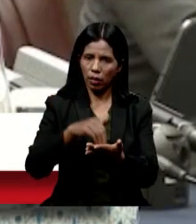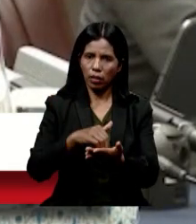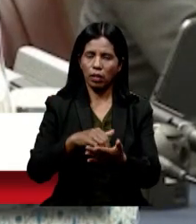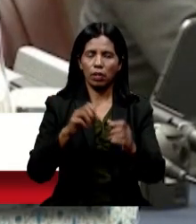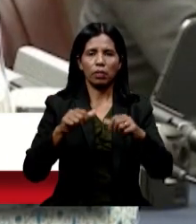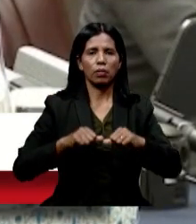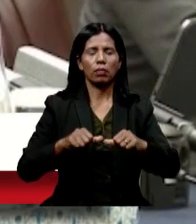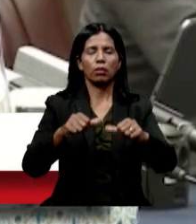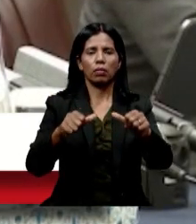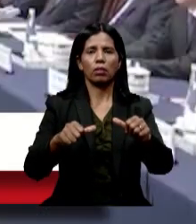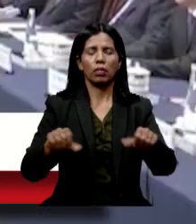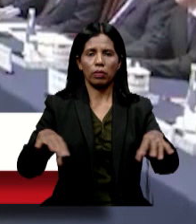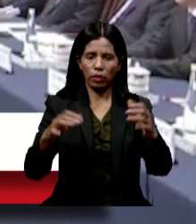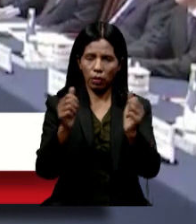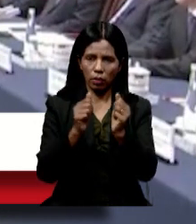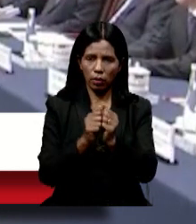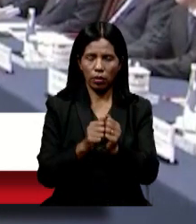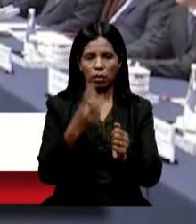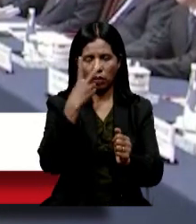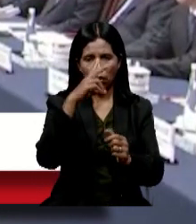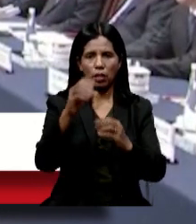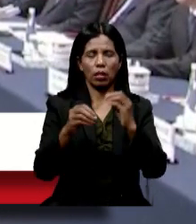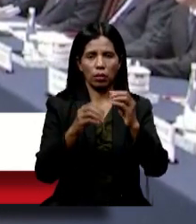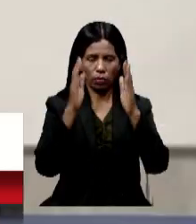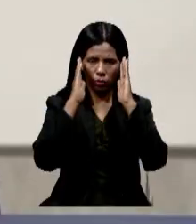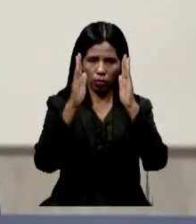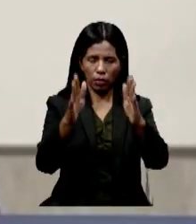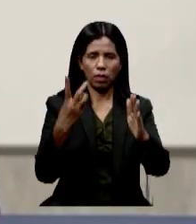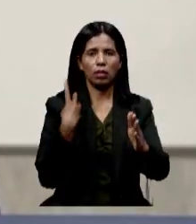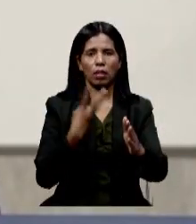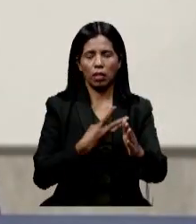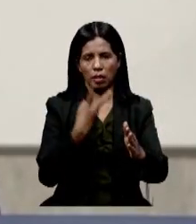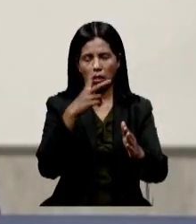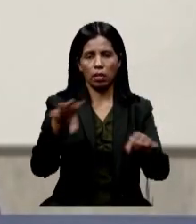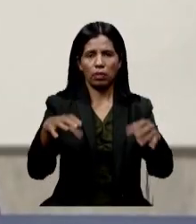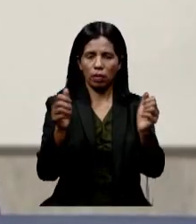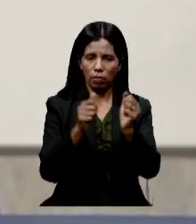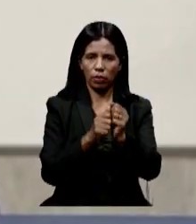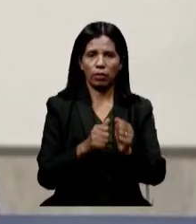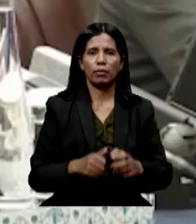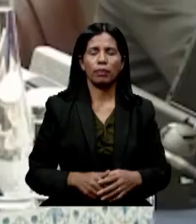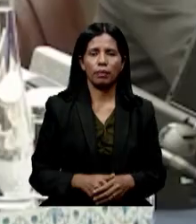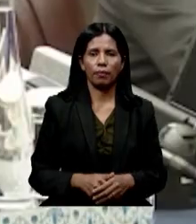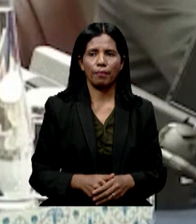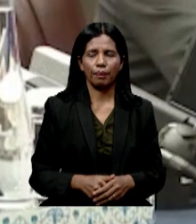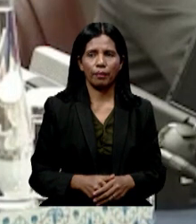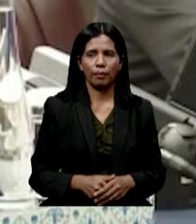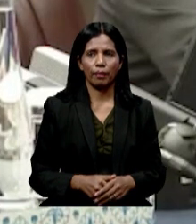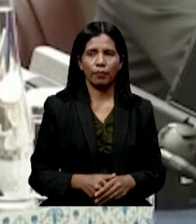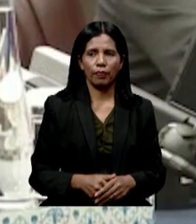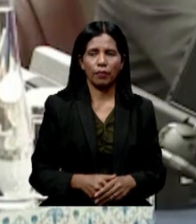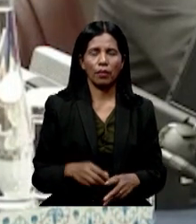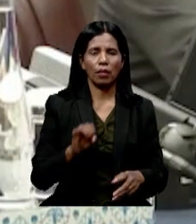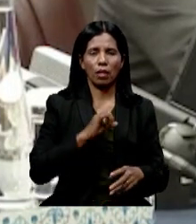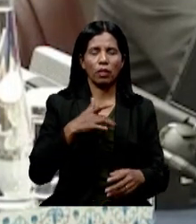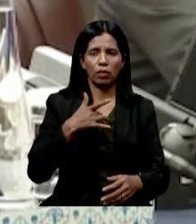terus memperkokoh kemitraan strategis komprehensif kita. Yang mulia, saya